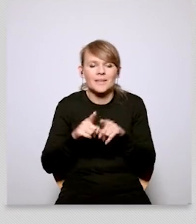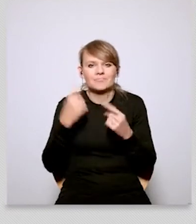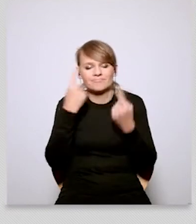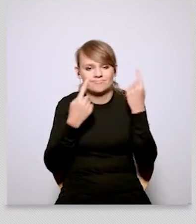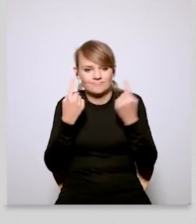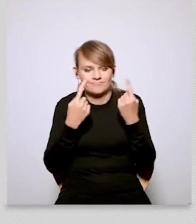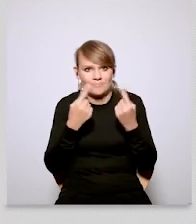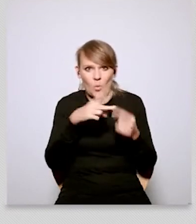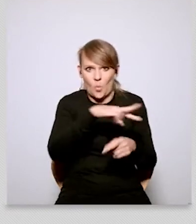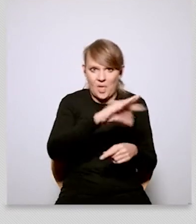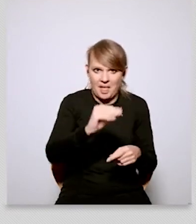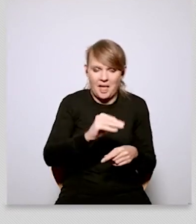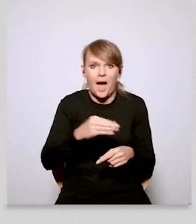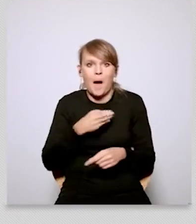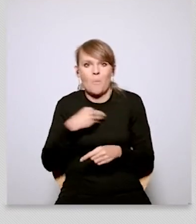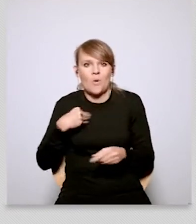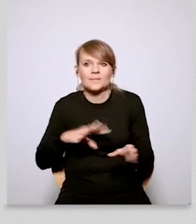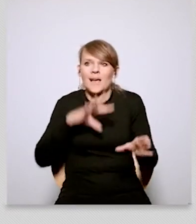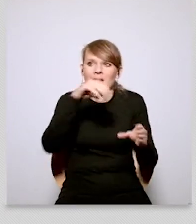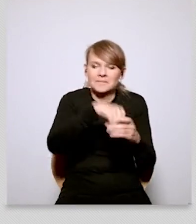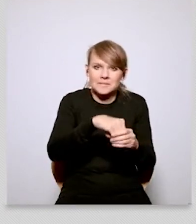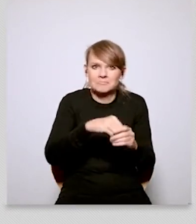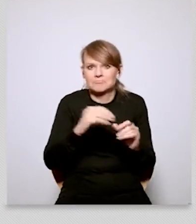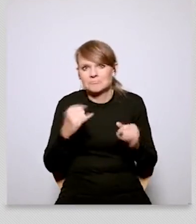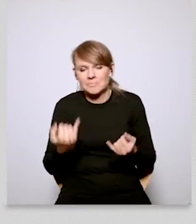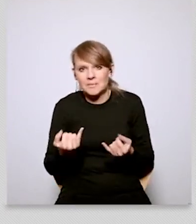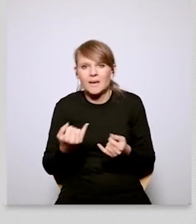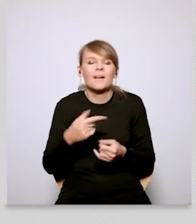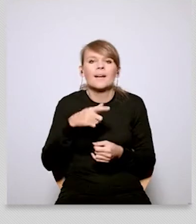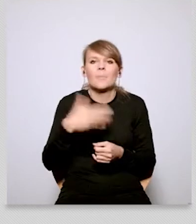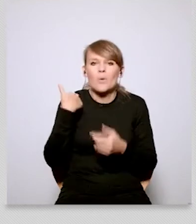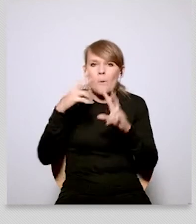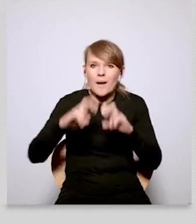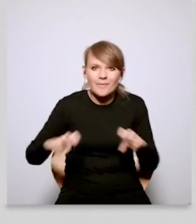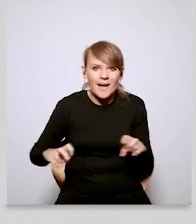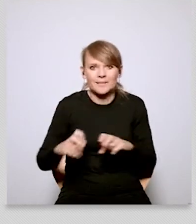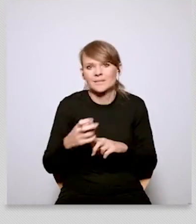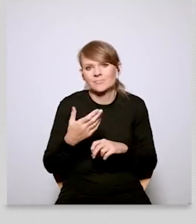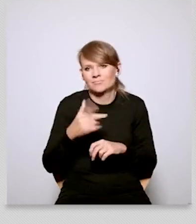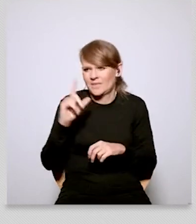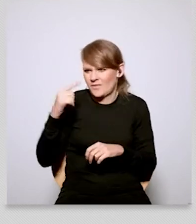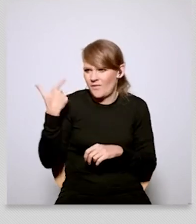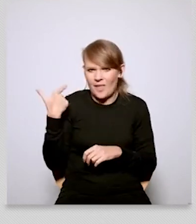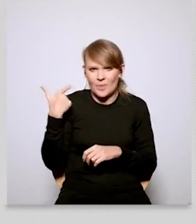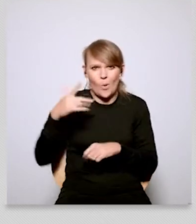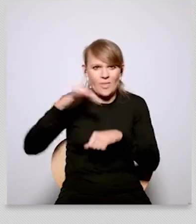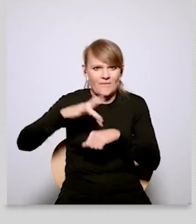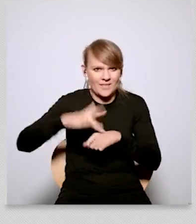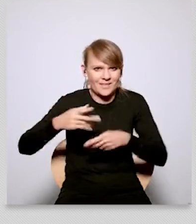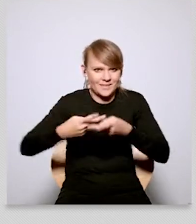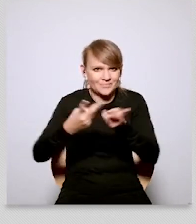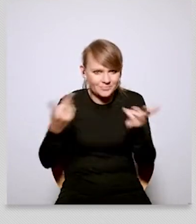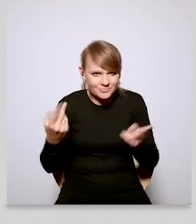Unii Europejskiej, ponieważ w tym badaniu, które zostało wspomniane, które zrealizowaliśmy niedawno, parę, chyba dwa tygodnie temu te wyniki zostały